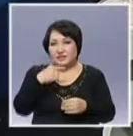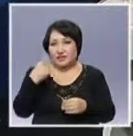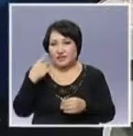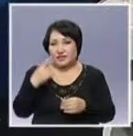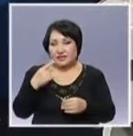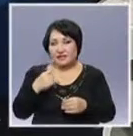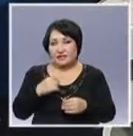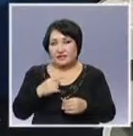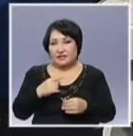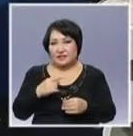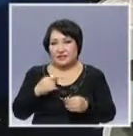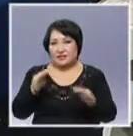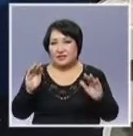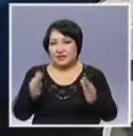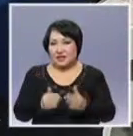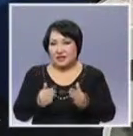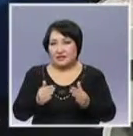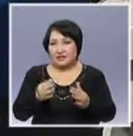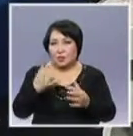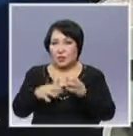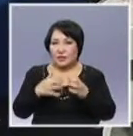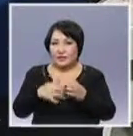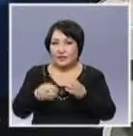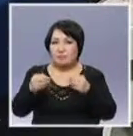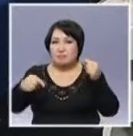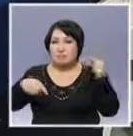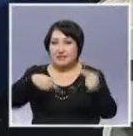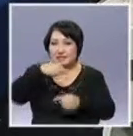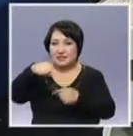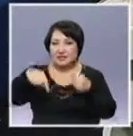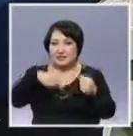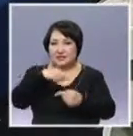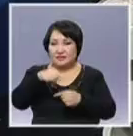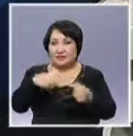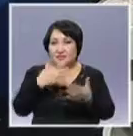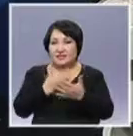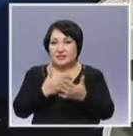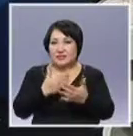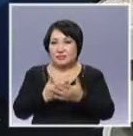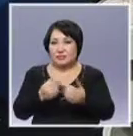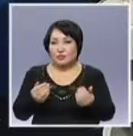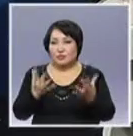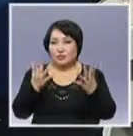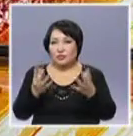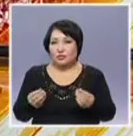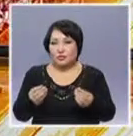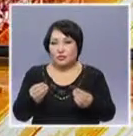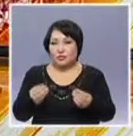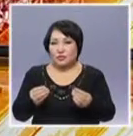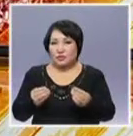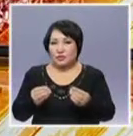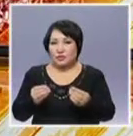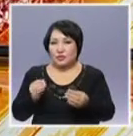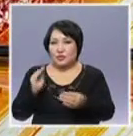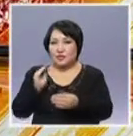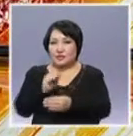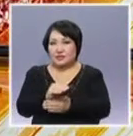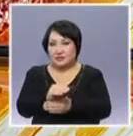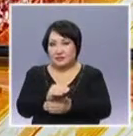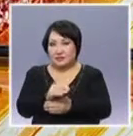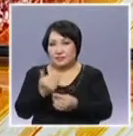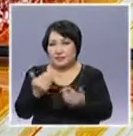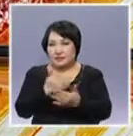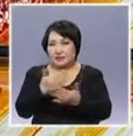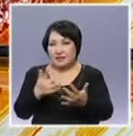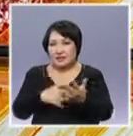шағын бизнес, шағын орта бизнестің мысалы бүгінгі күні үлесі жаңағы біздің